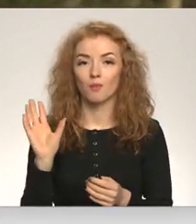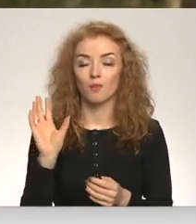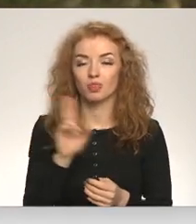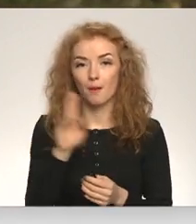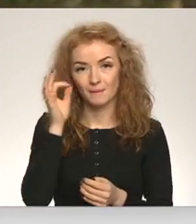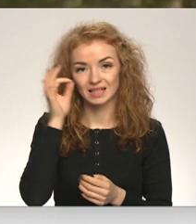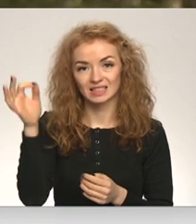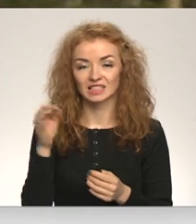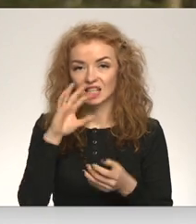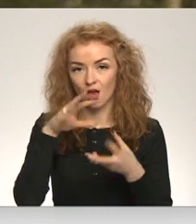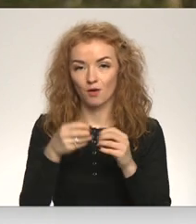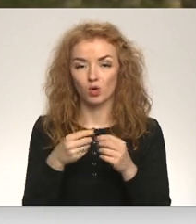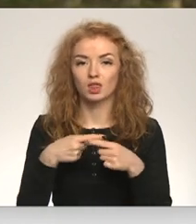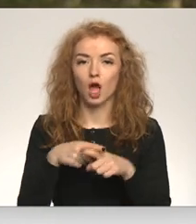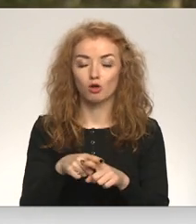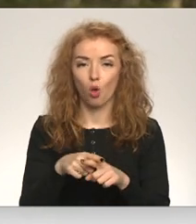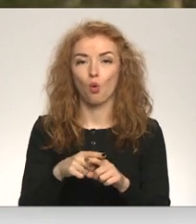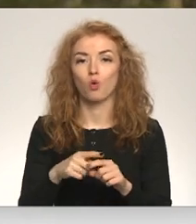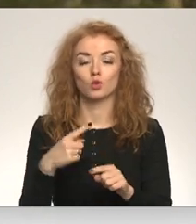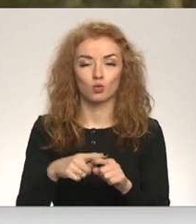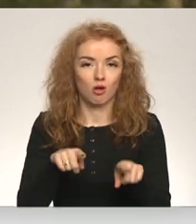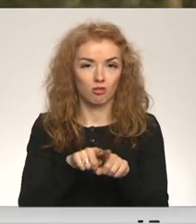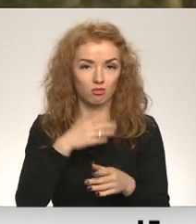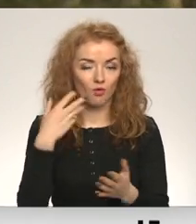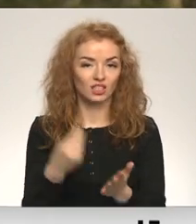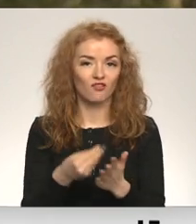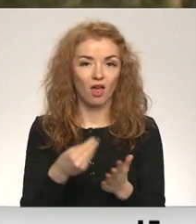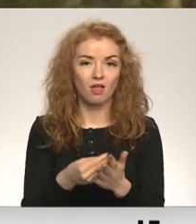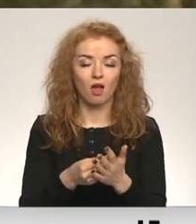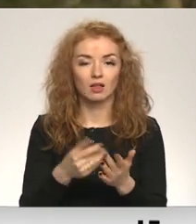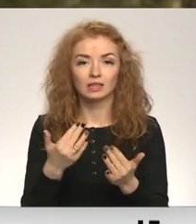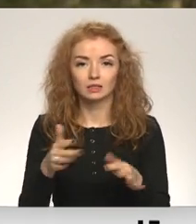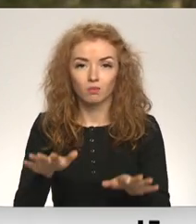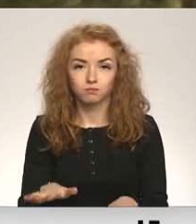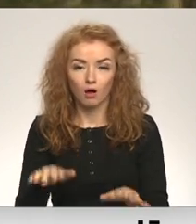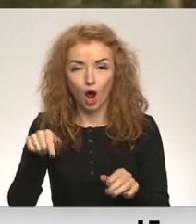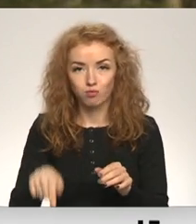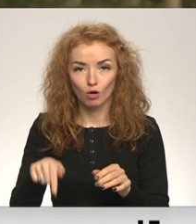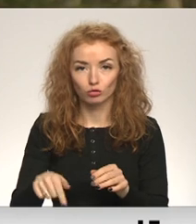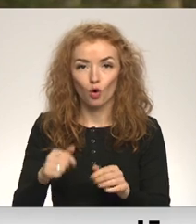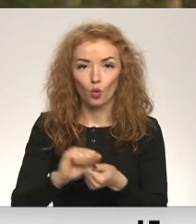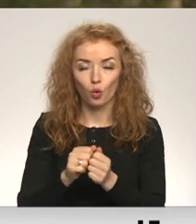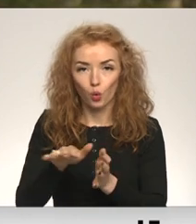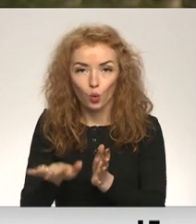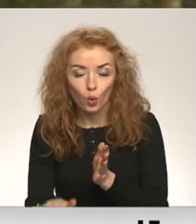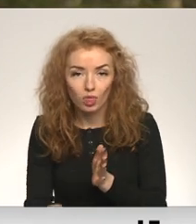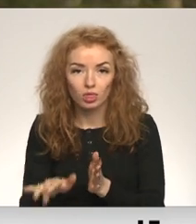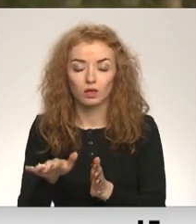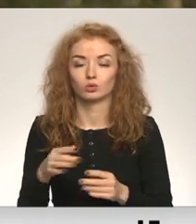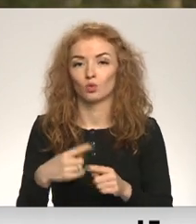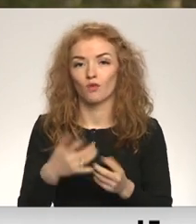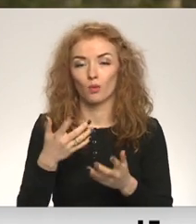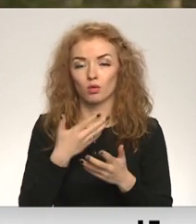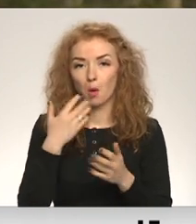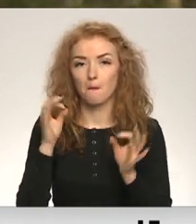ievērot tehnoloģiju, vai arī nav izvērtēts, teiksim, apakšējā grunts, kā rezultātā varbūt nav